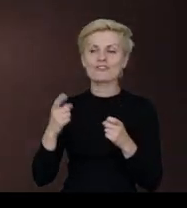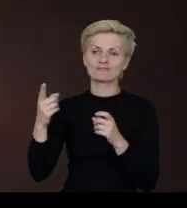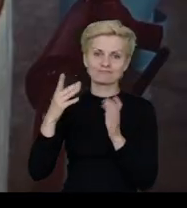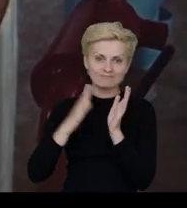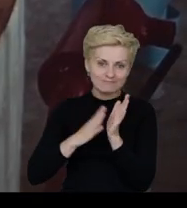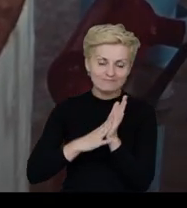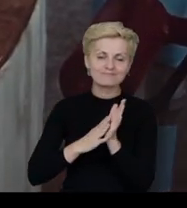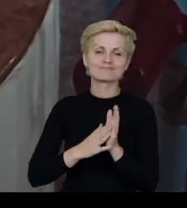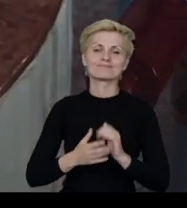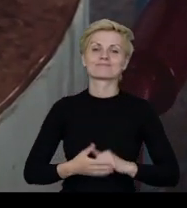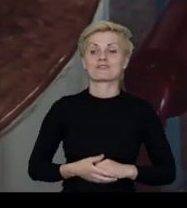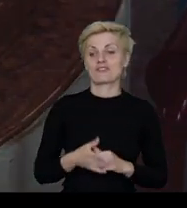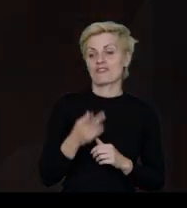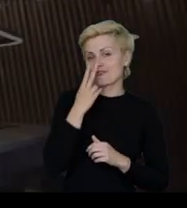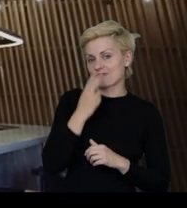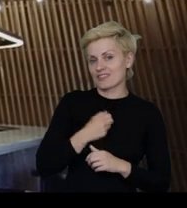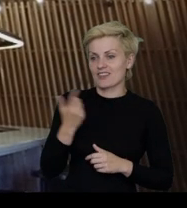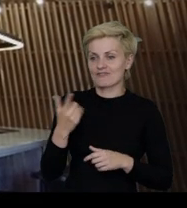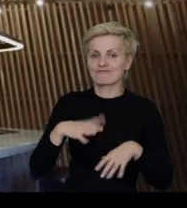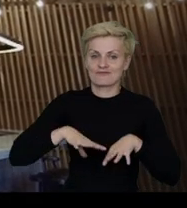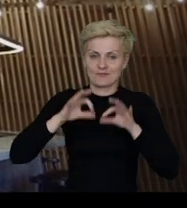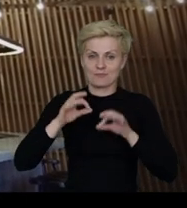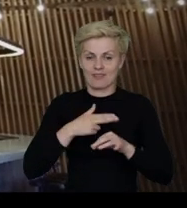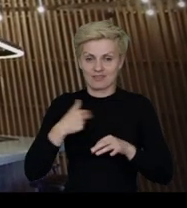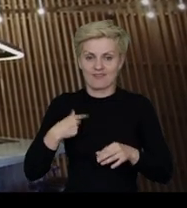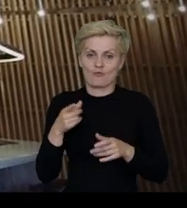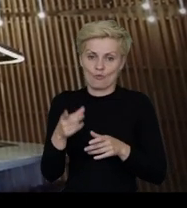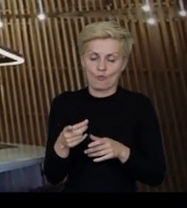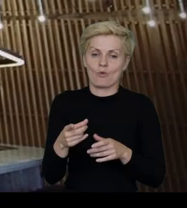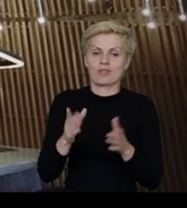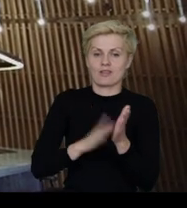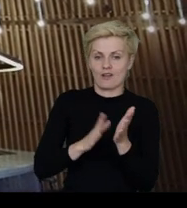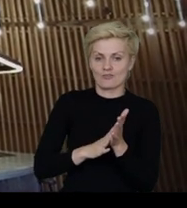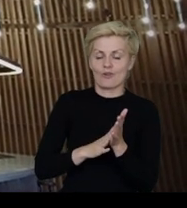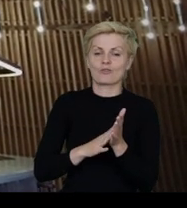i docenione, czego dowodem jest nominacja do